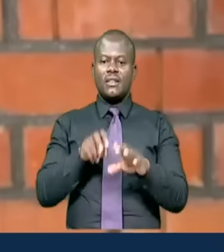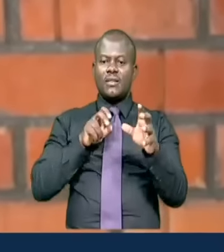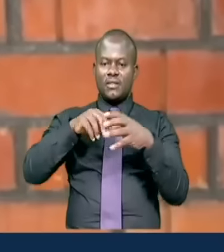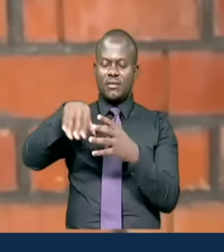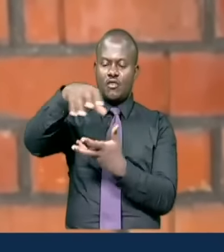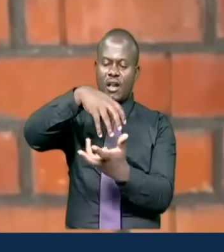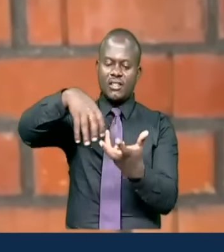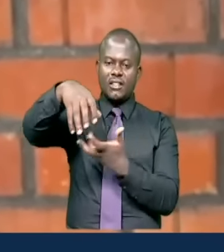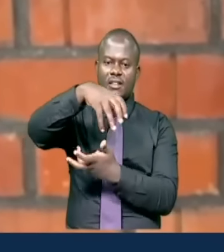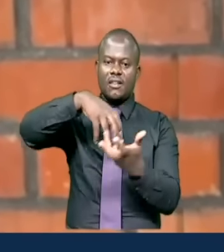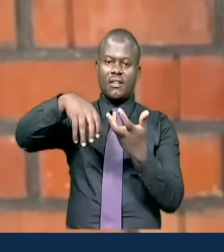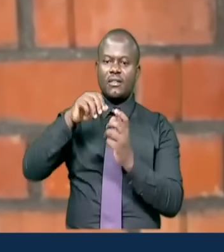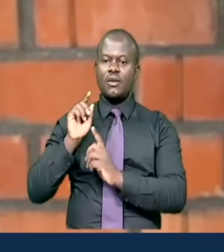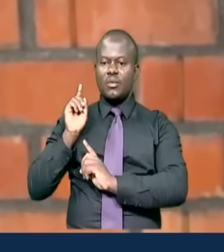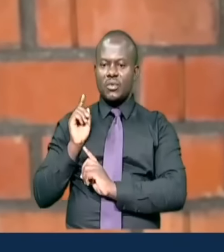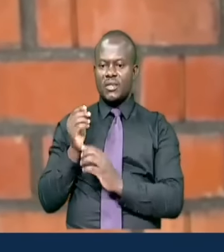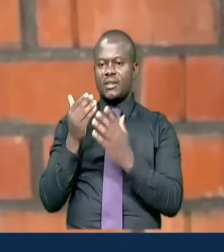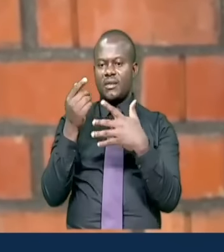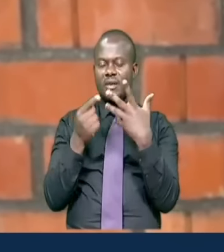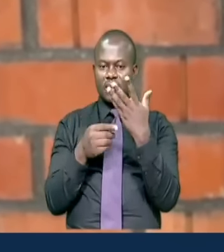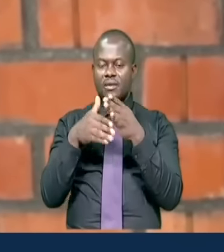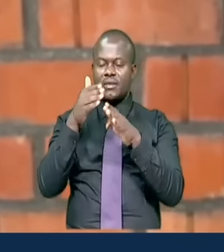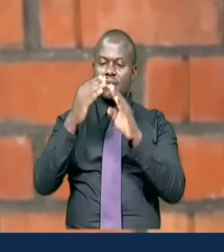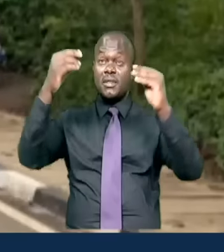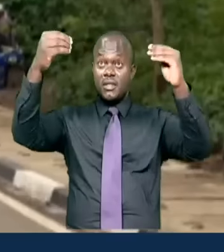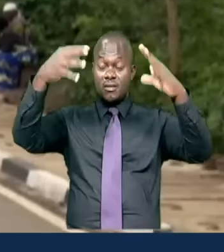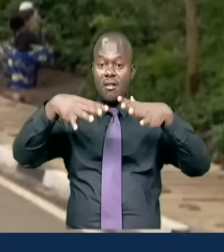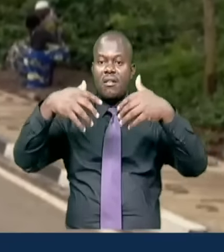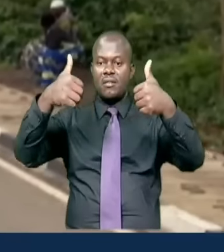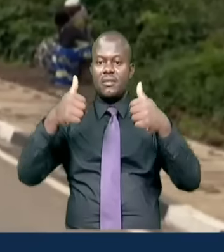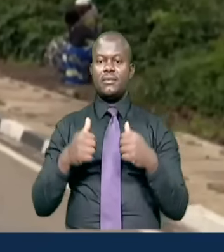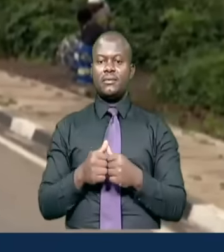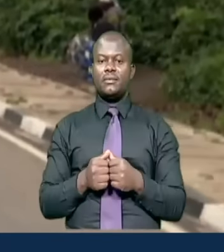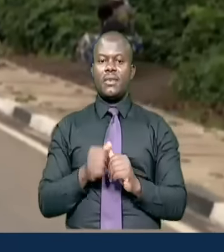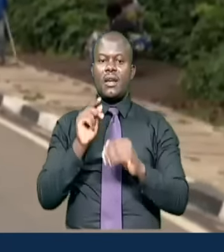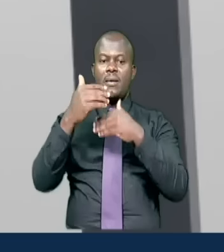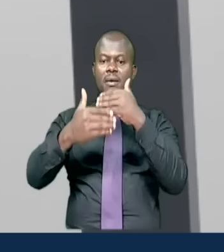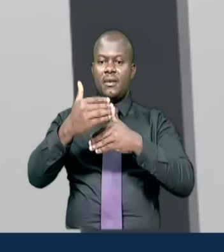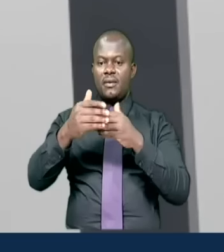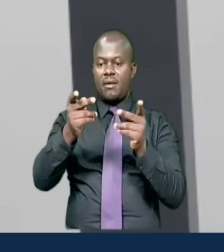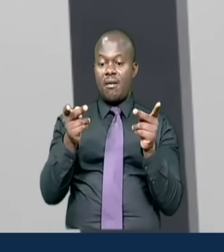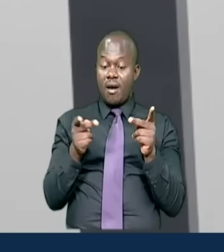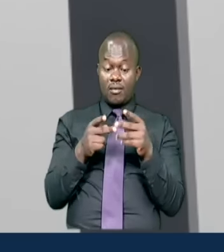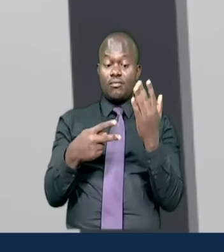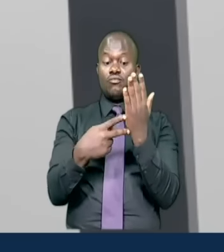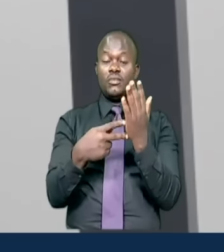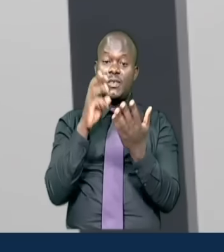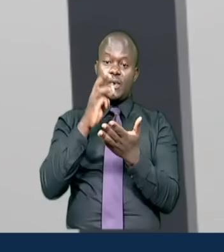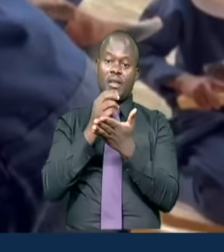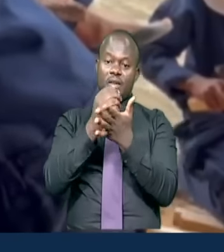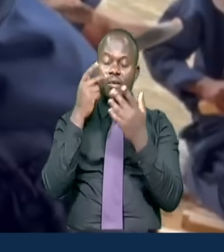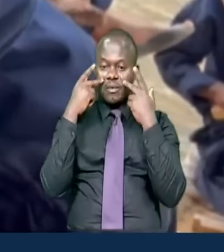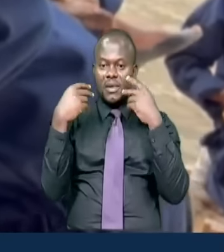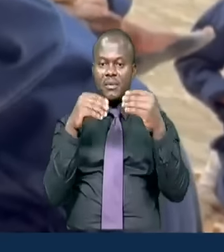kajagari umutekano urahari inyubako ziragaragara abaturage begereye aka gakiriro bishimira ko kazabafasha kubona